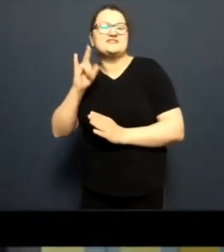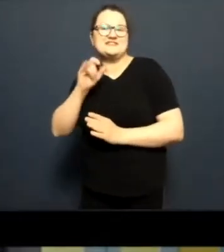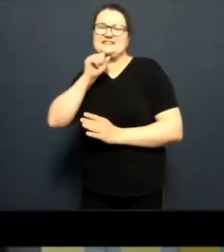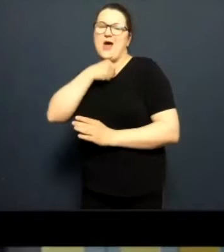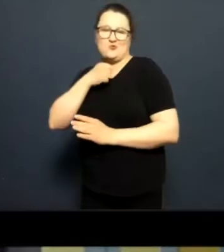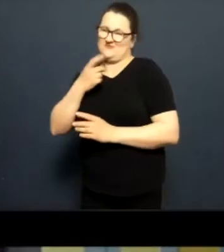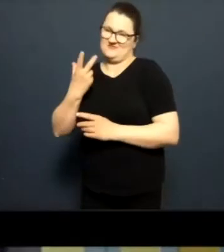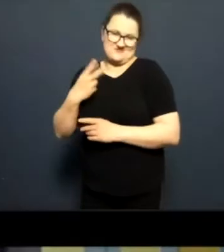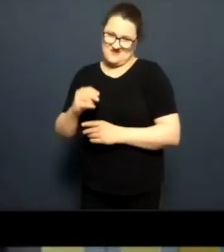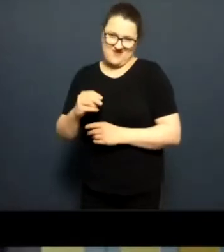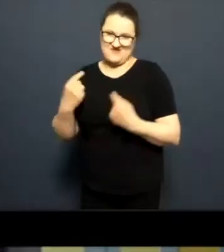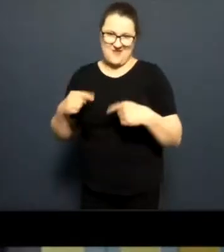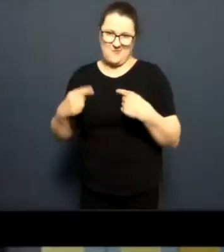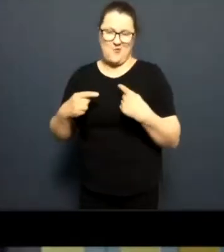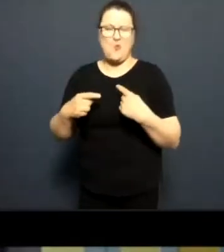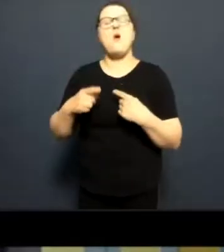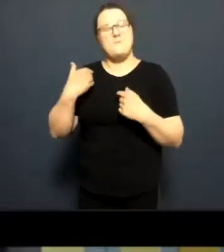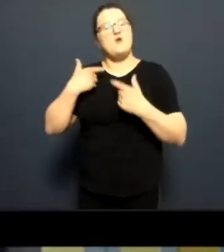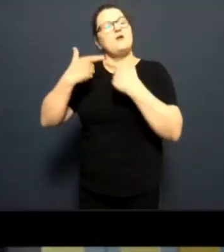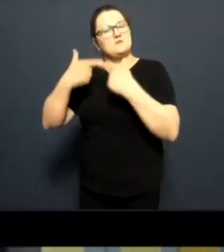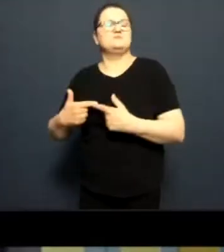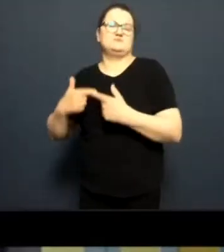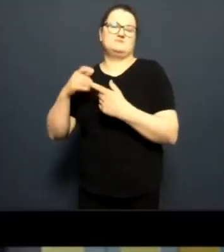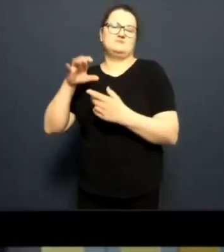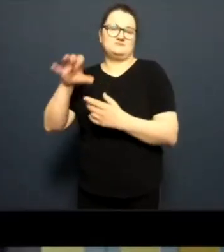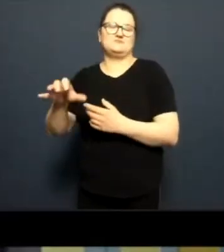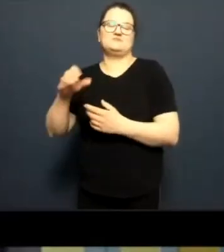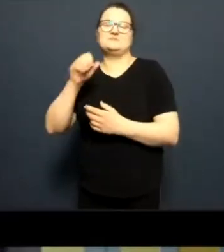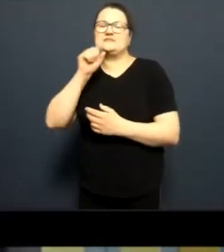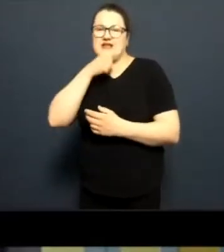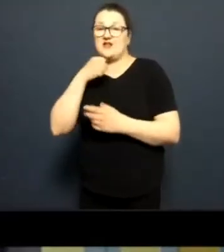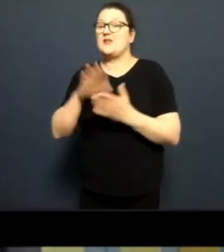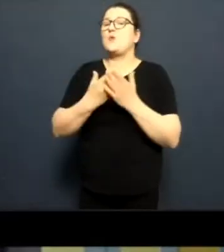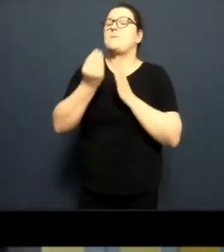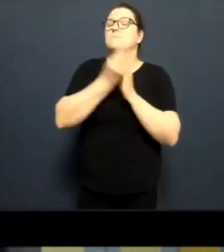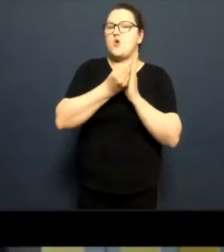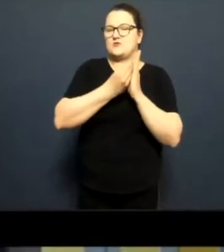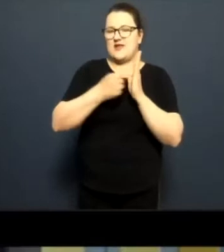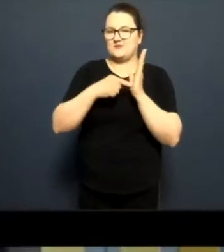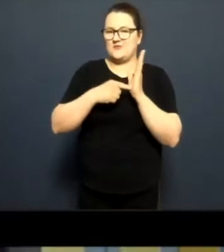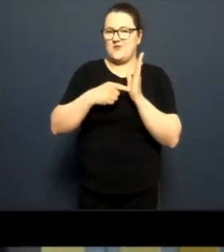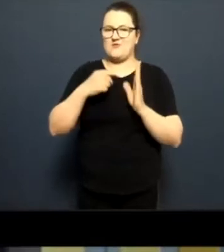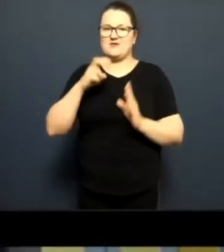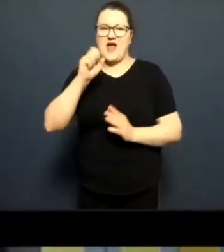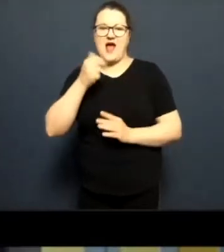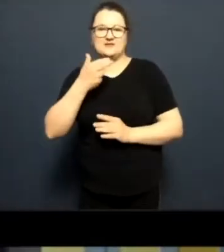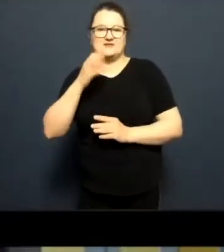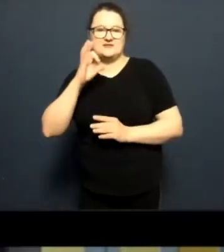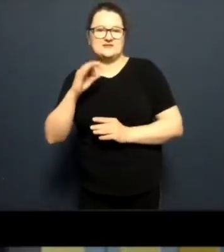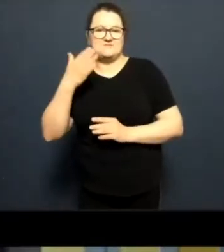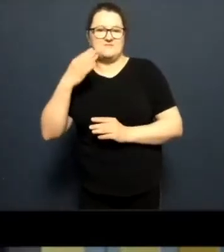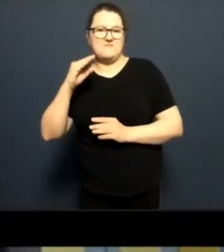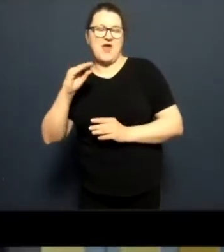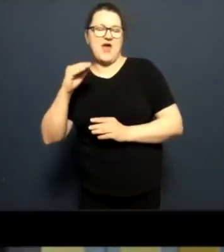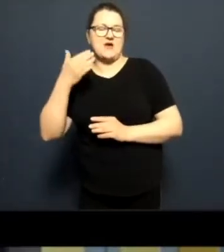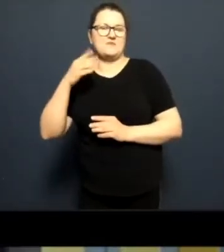epody poświęcone starszym mężczyznom. Tutaj akurat Hansa Memlinga, taki portret dość stonowany. Również mężczyzna,